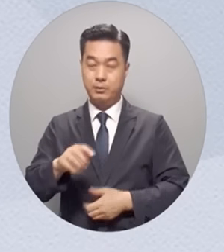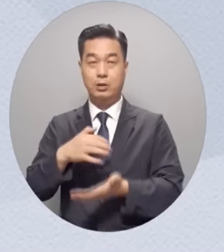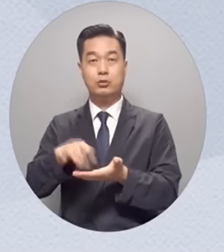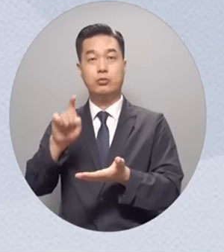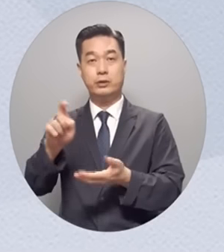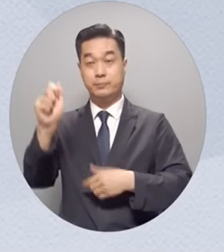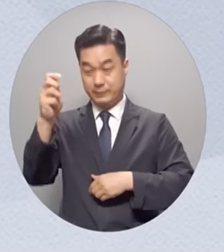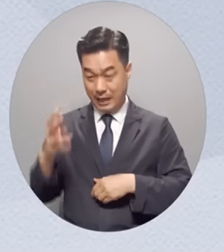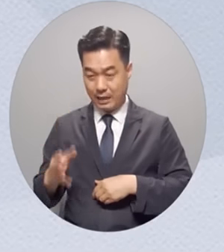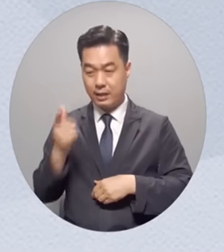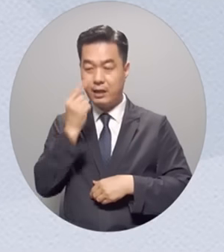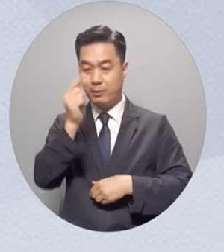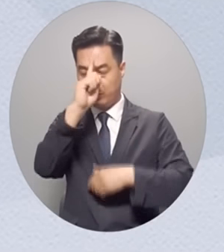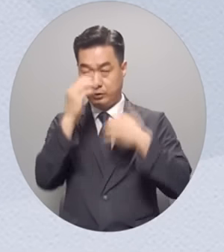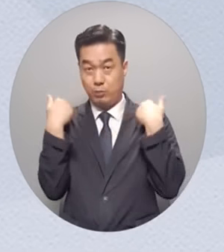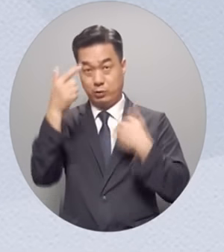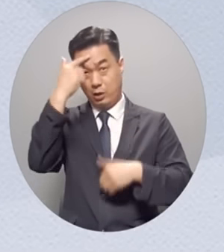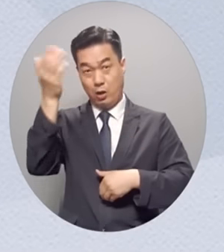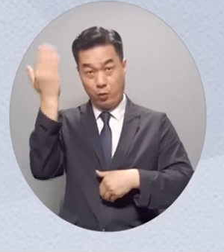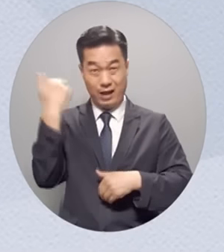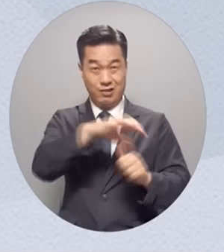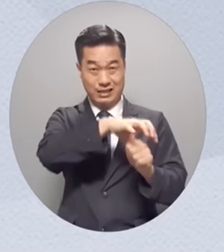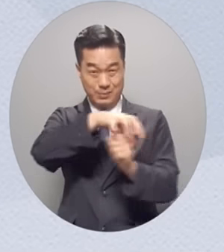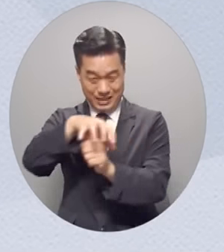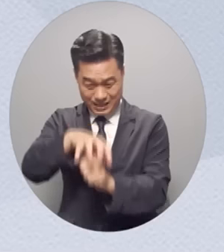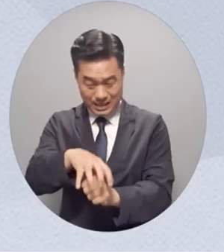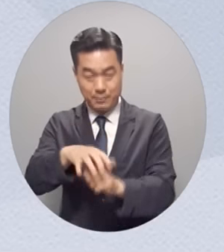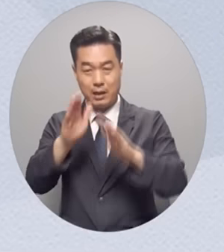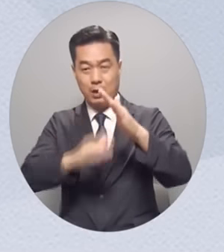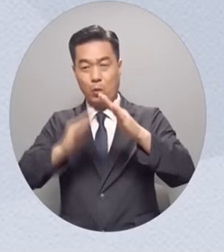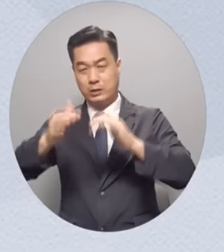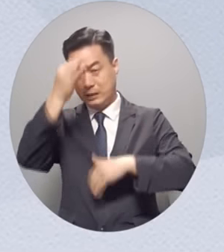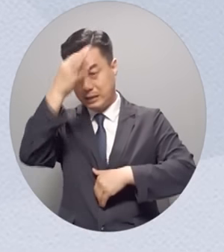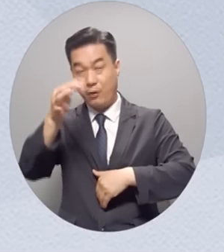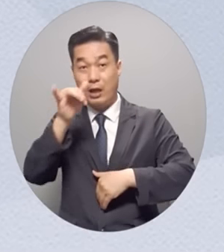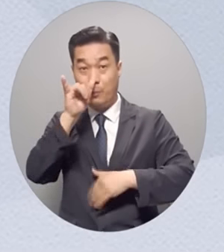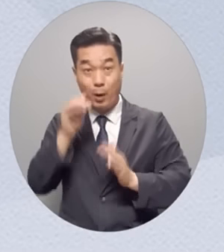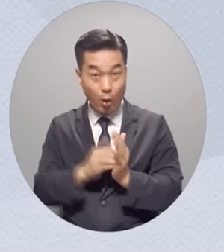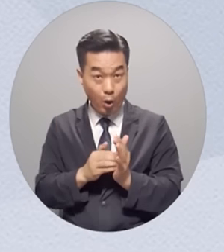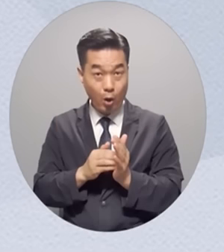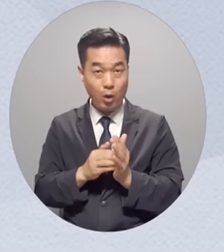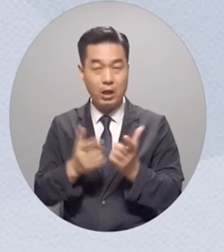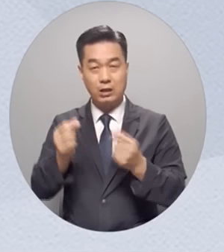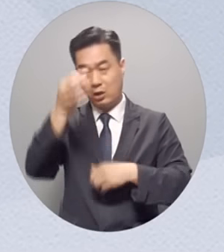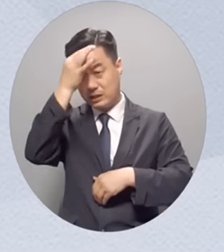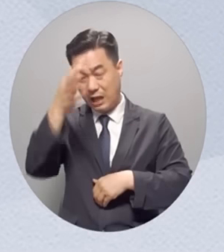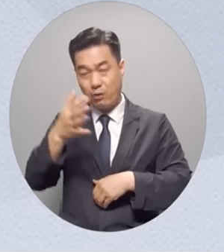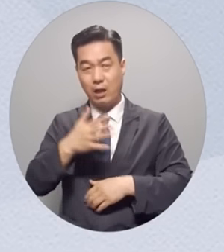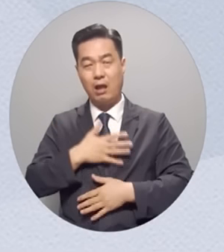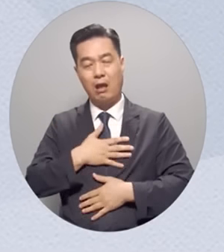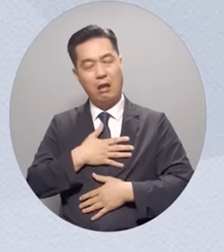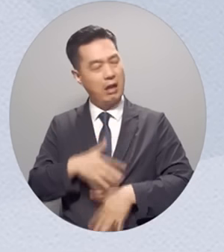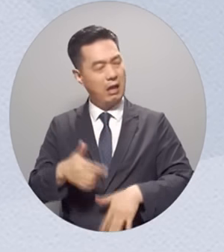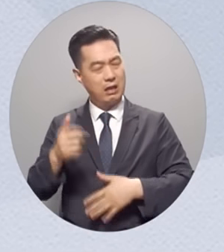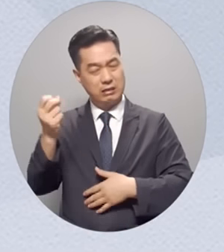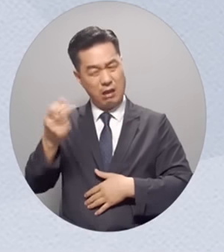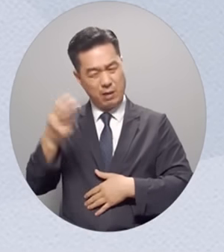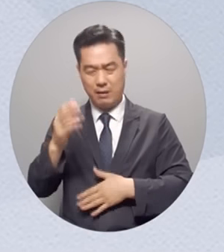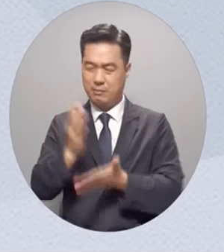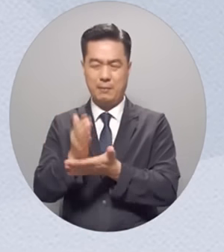일본 정부의 과거 식민지 지배에 대한 공식적인 사과가 있었고 그런 사과에 피로감이 많이 쌓여